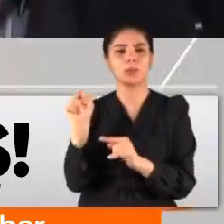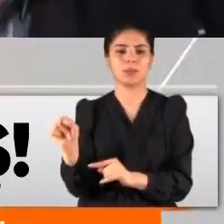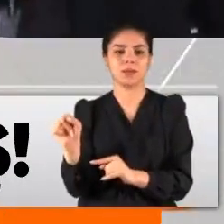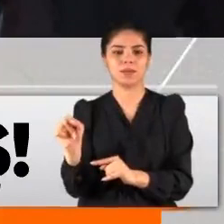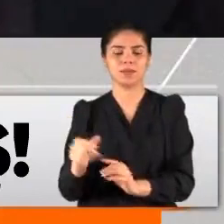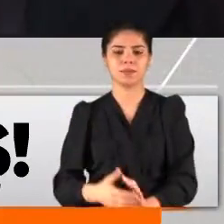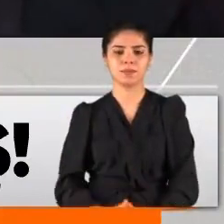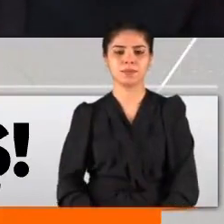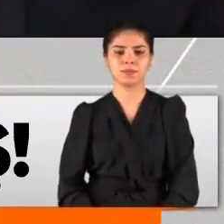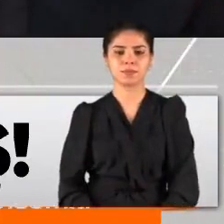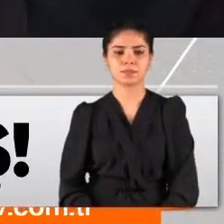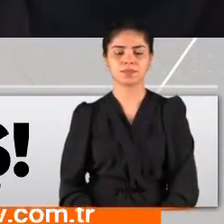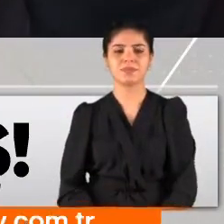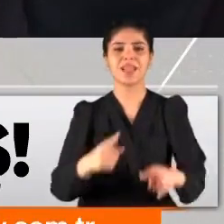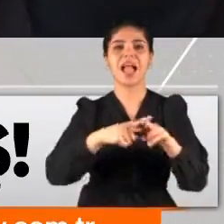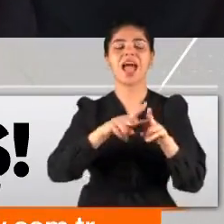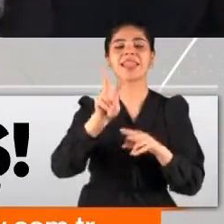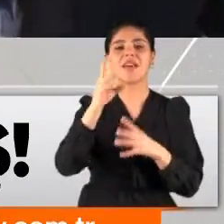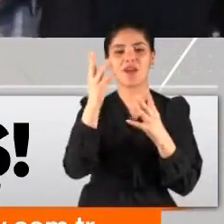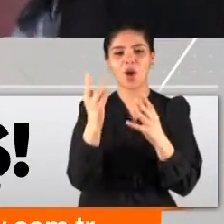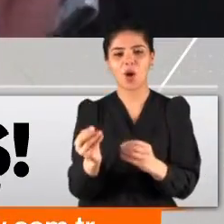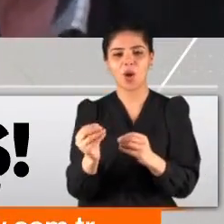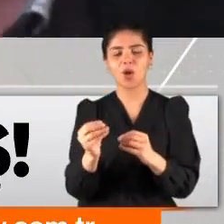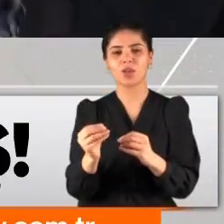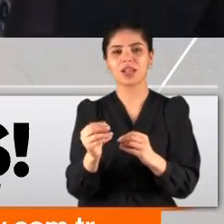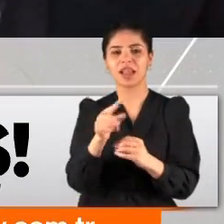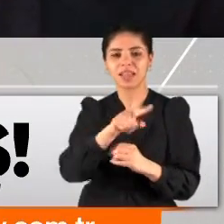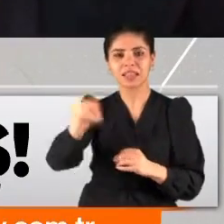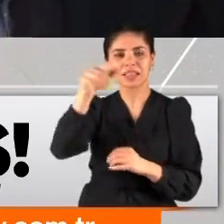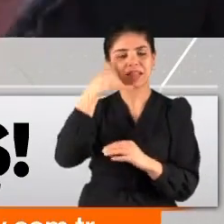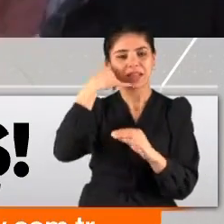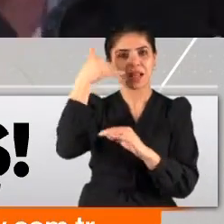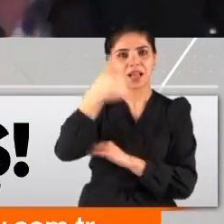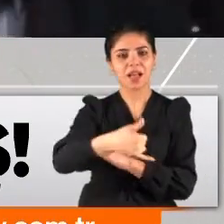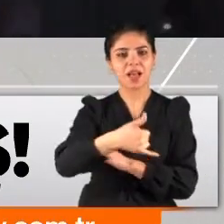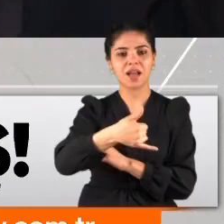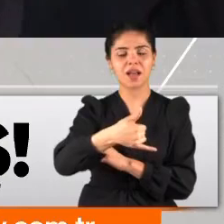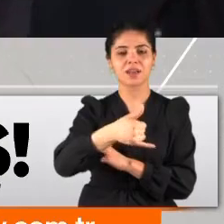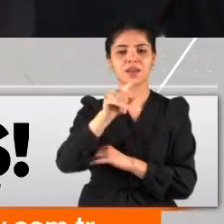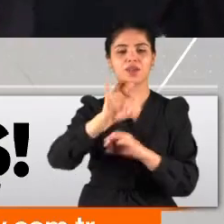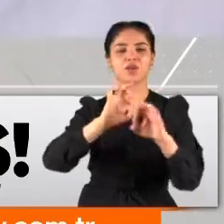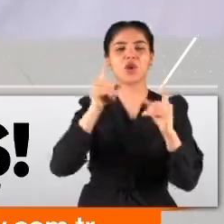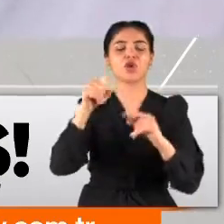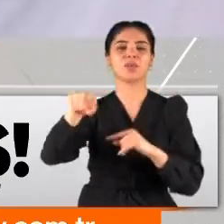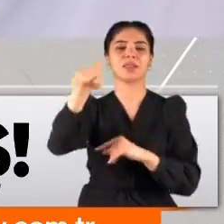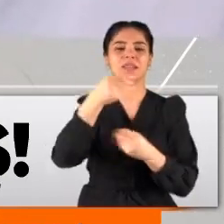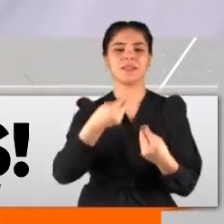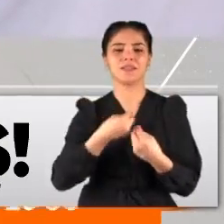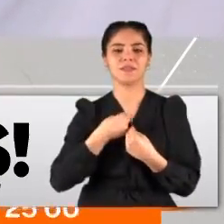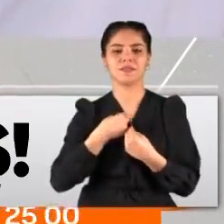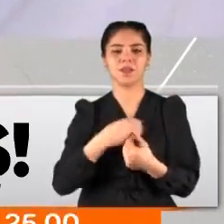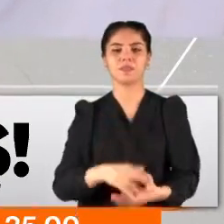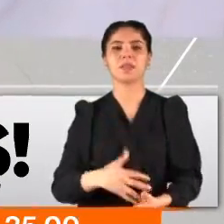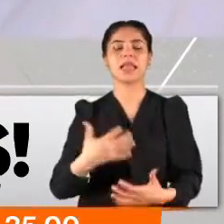yatıyordu. En sonra siz ATV olaraktan yeğenim. Sizi aradık Kübra, bu çareyi sizler sayesinde bulduk. Travma sonrası